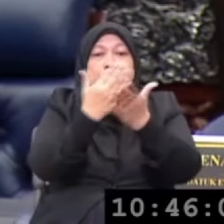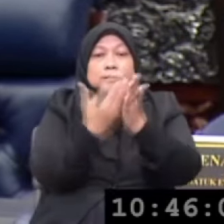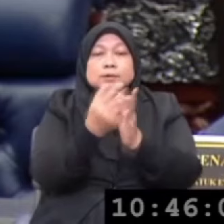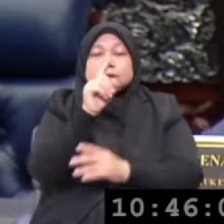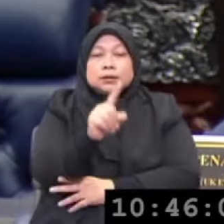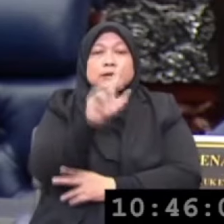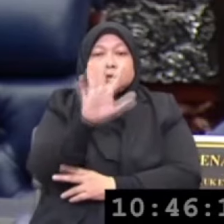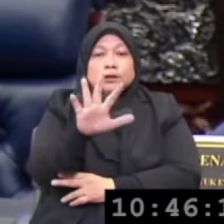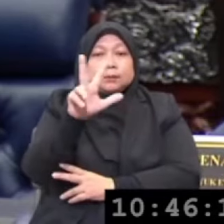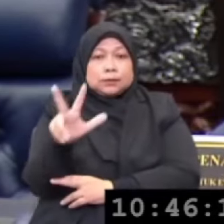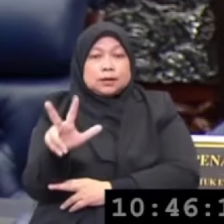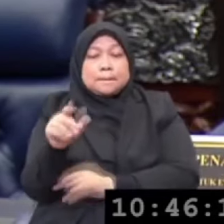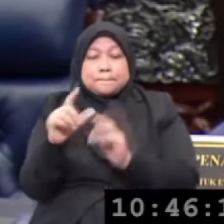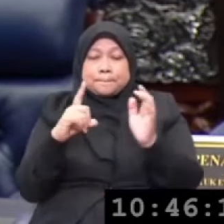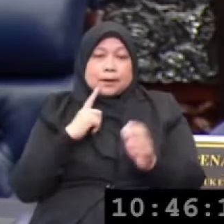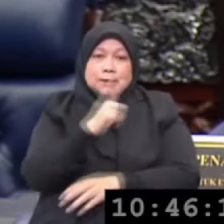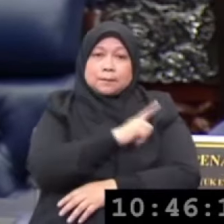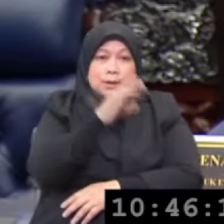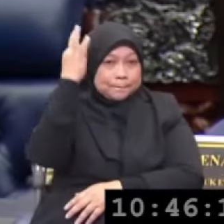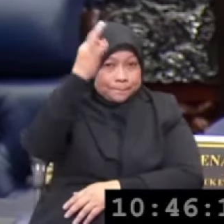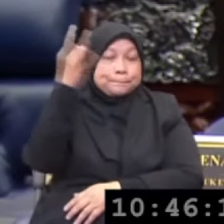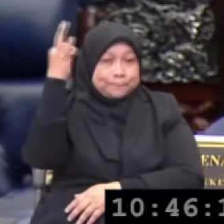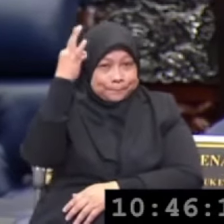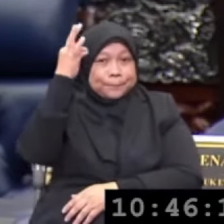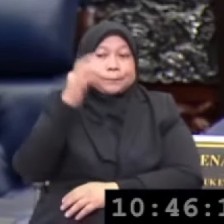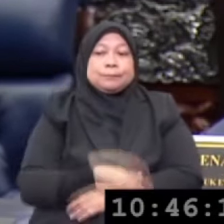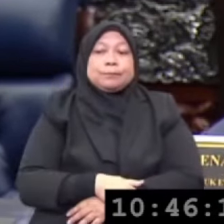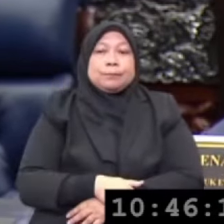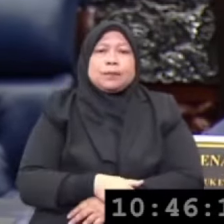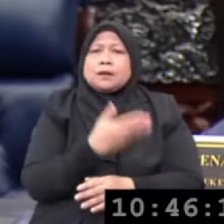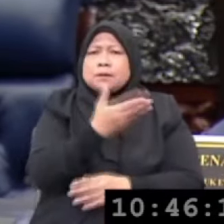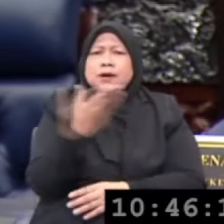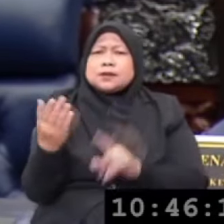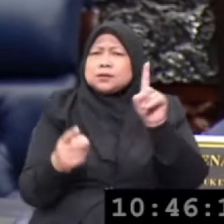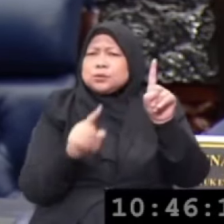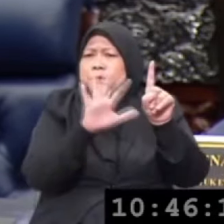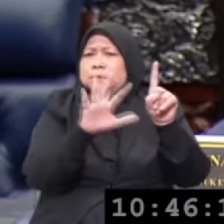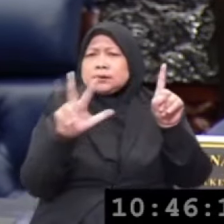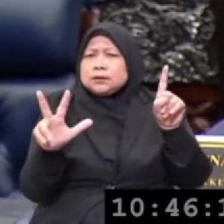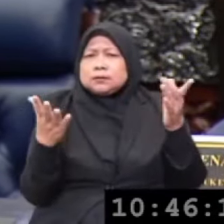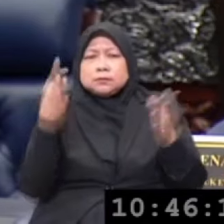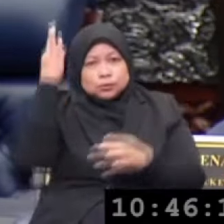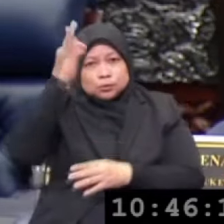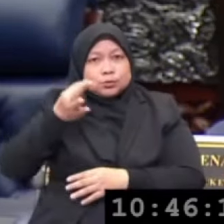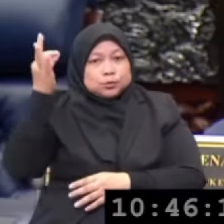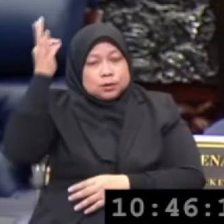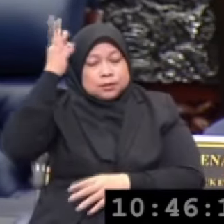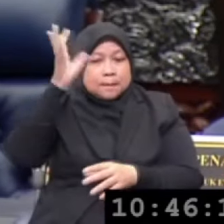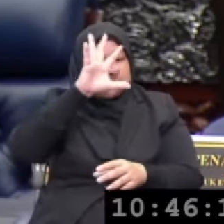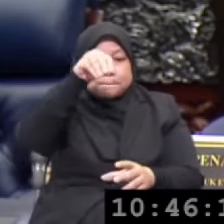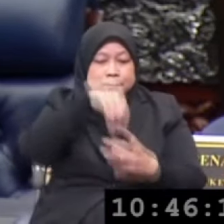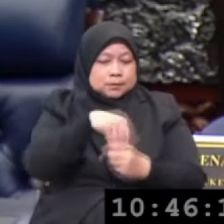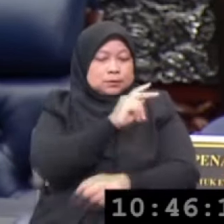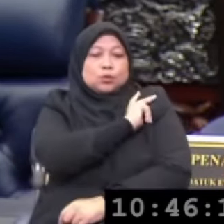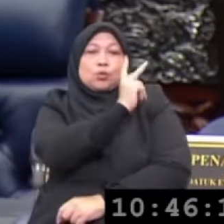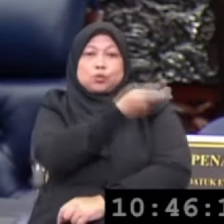perkara 153 Perlembagaan Persekutuan. Perkara 153 Perlembagaan Persekutuan ini merangkumi